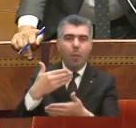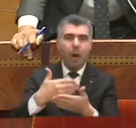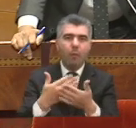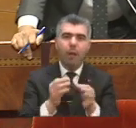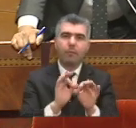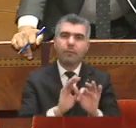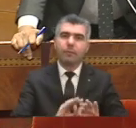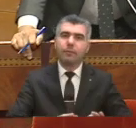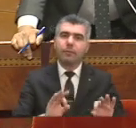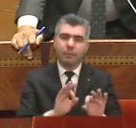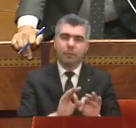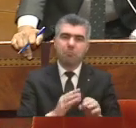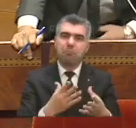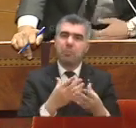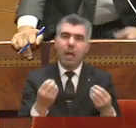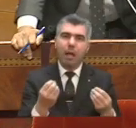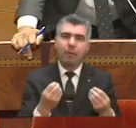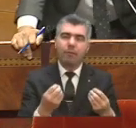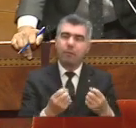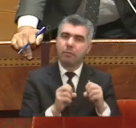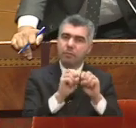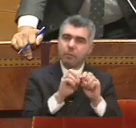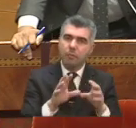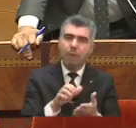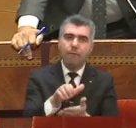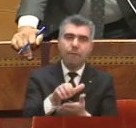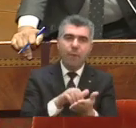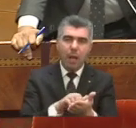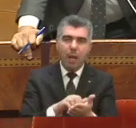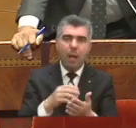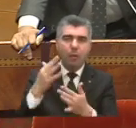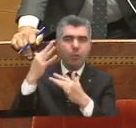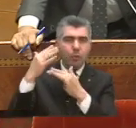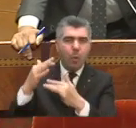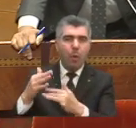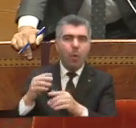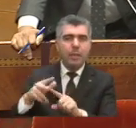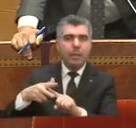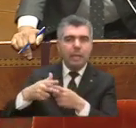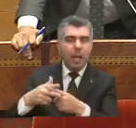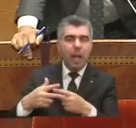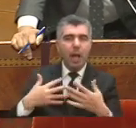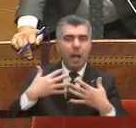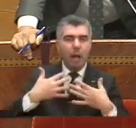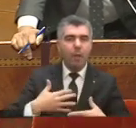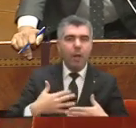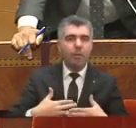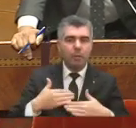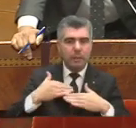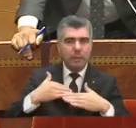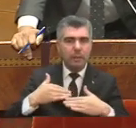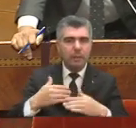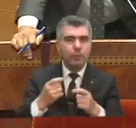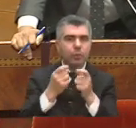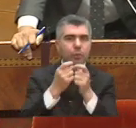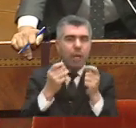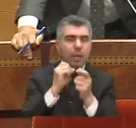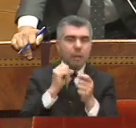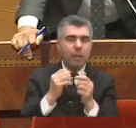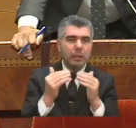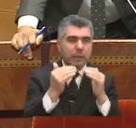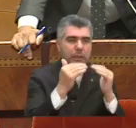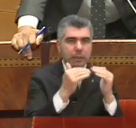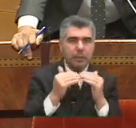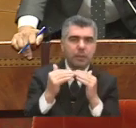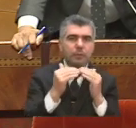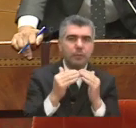وهو يكتسح جل القطاعات كالفلاحة والسياحة والصناعة وصناعة النسيج، مما ينعكس سلبا على تكافؤ الفرص